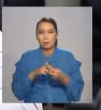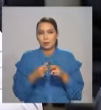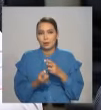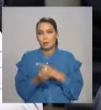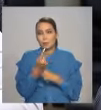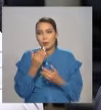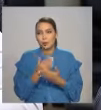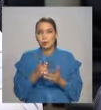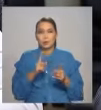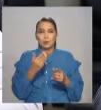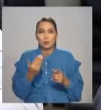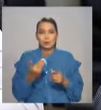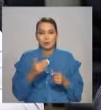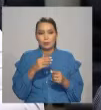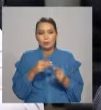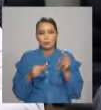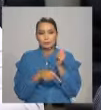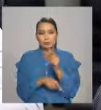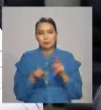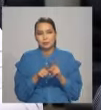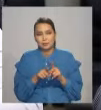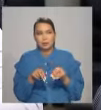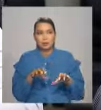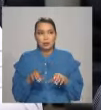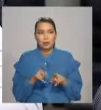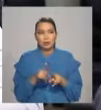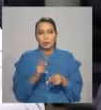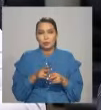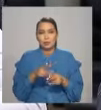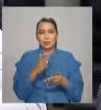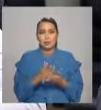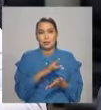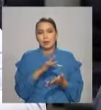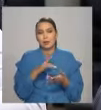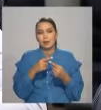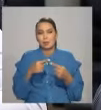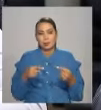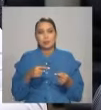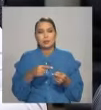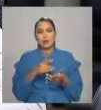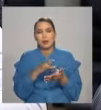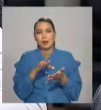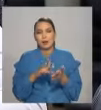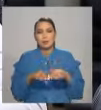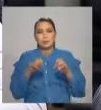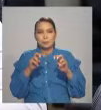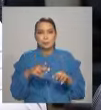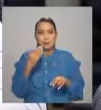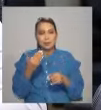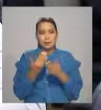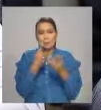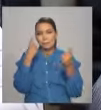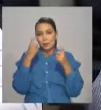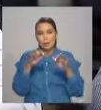беріледі. Себебі бұл сыбайлас жемқорлықпен алаяқтыққа кедергі келтіреді ғой. Салалық мәселелер есептегіштерді орнатудан бастап мәліметтер